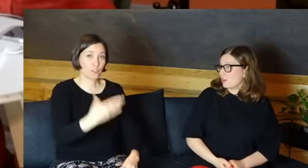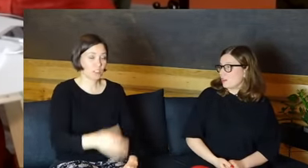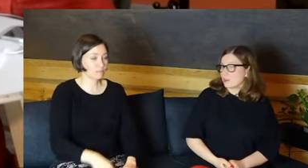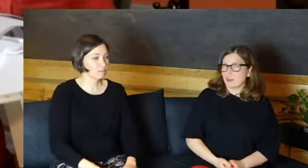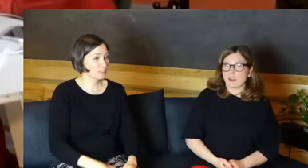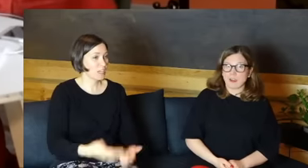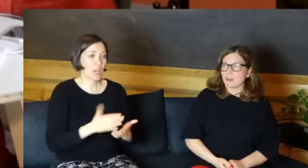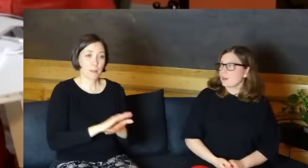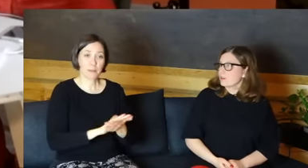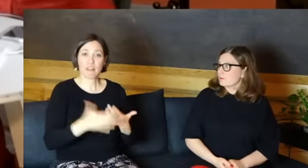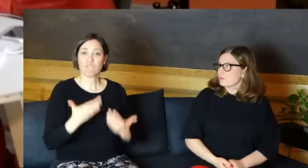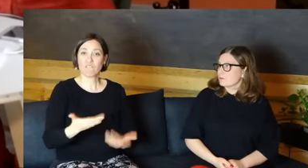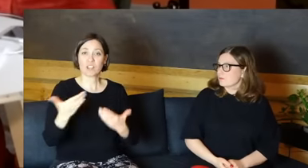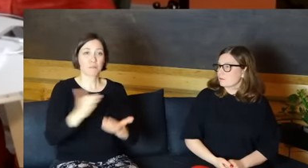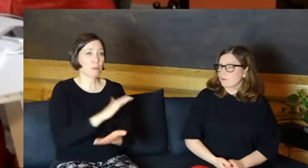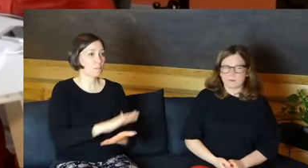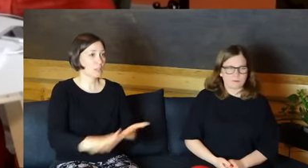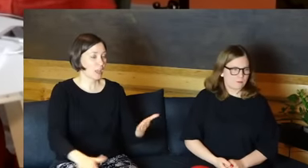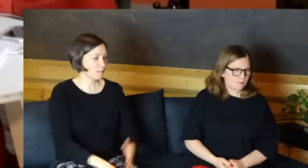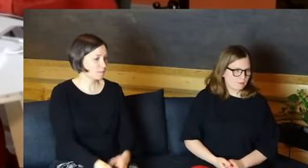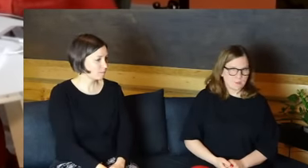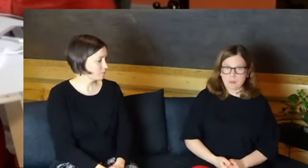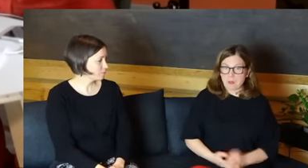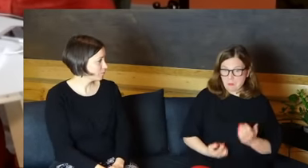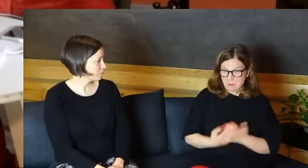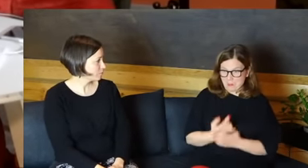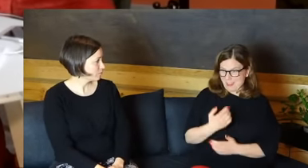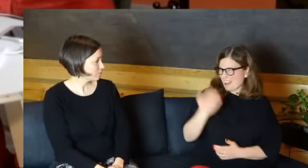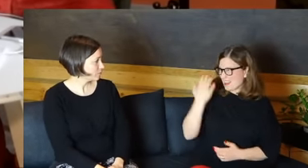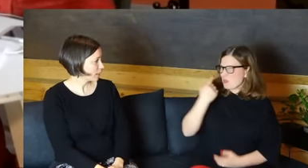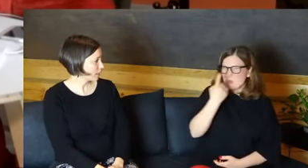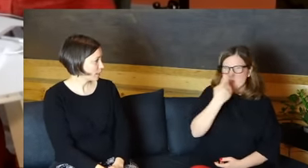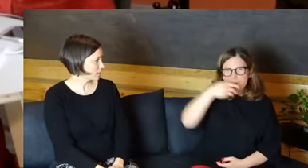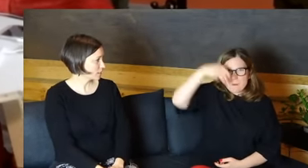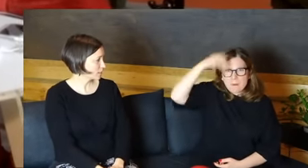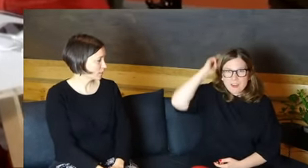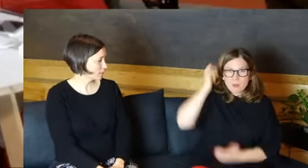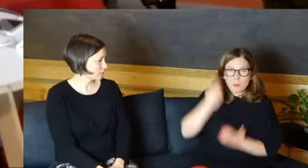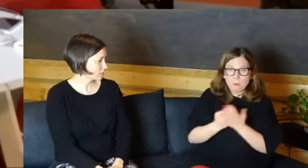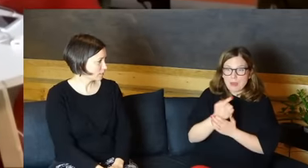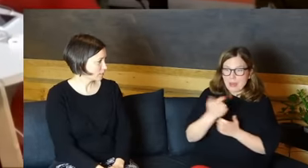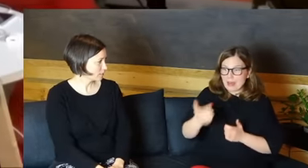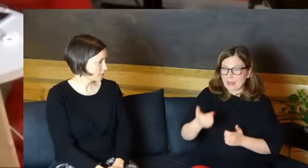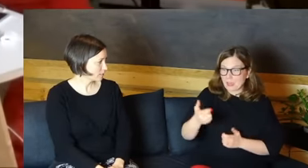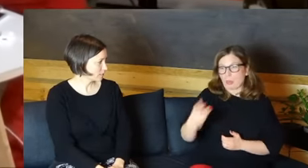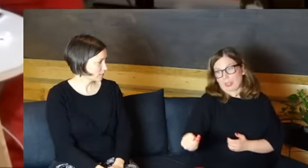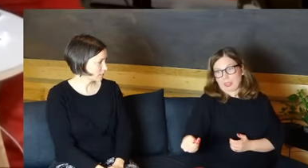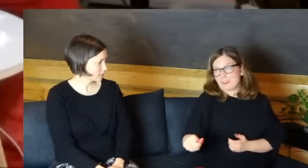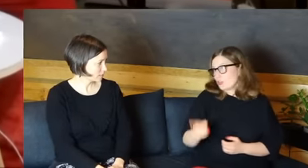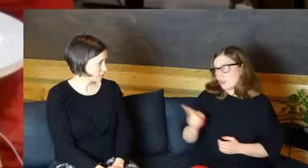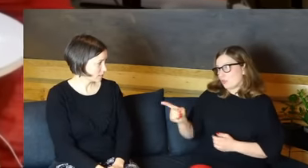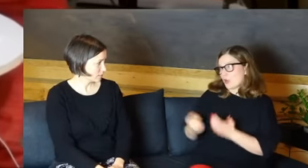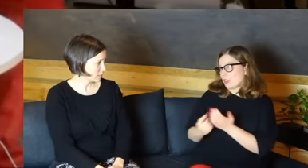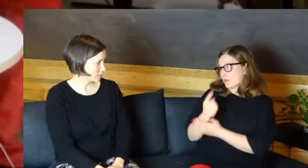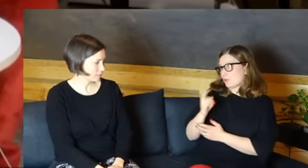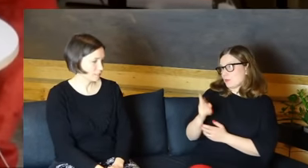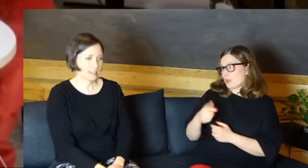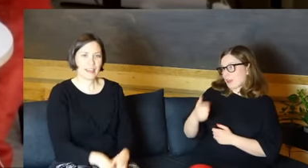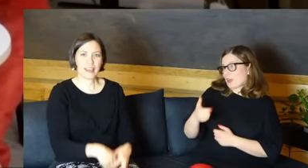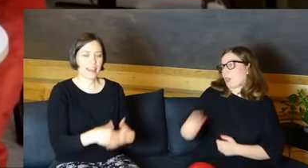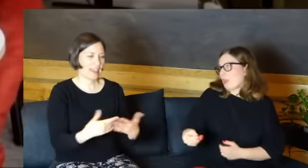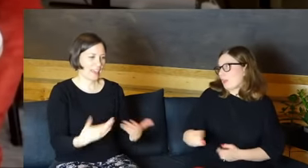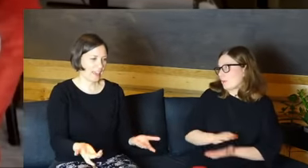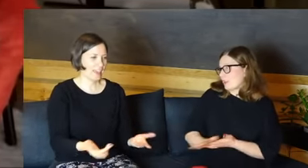ole valittamista. Sulla ei mennyt sitä rengasta rikki, niin kuin sillä yhdellä Markulla meni oikein. Tuota, niin on semmoisia hunsfontteja,